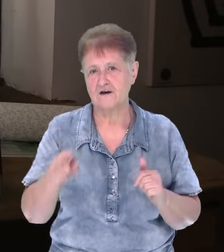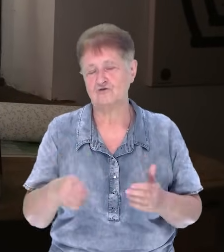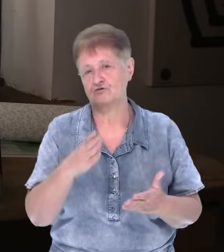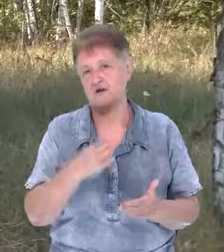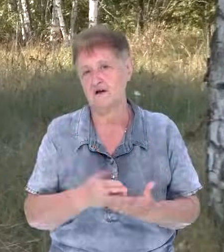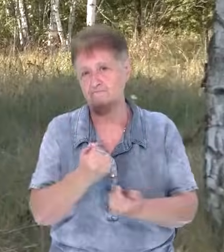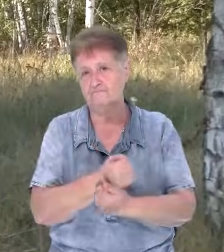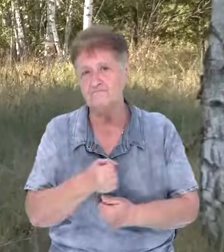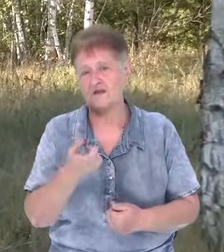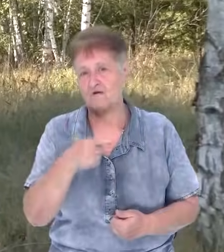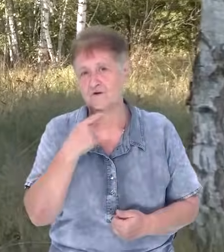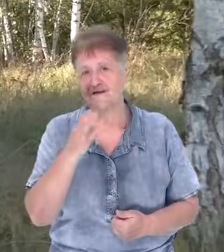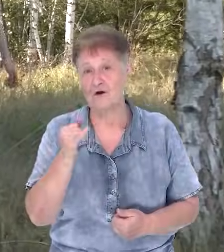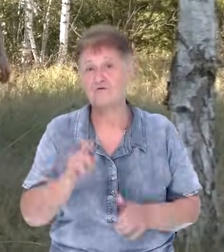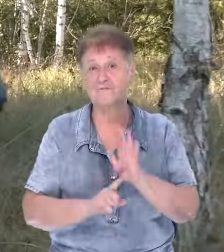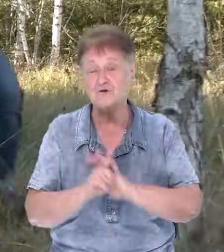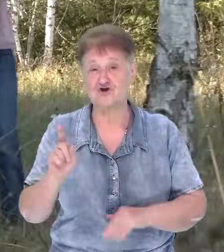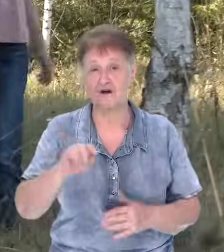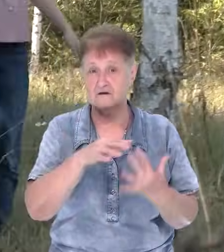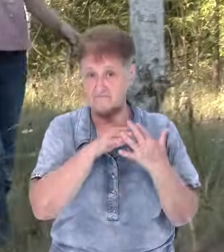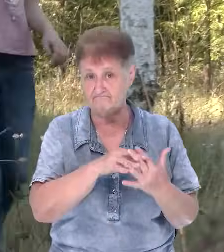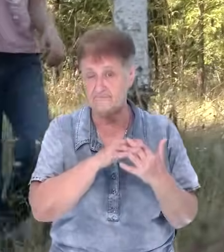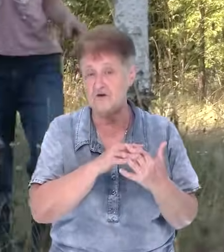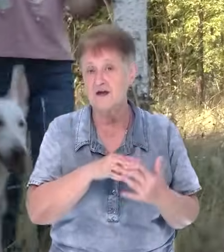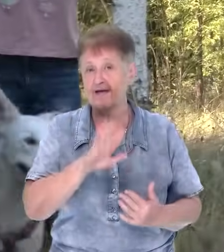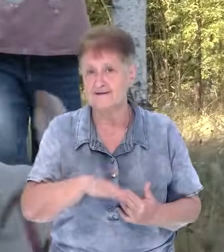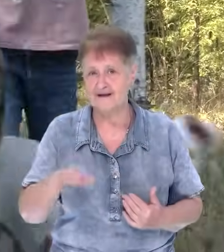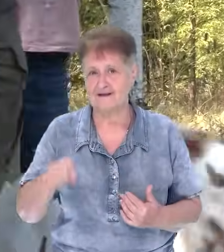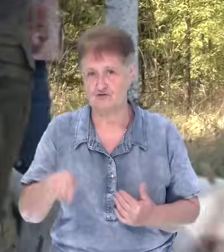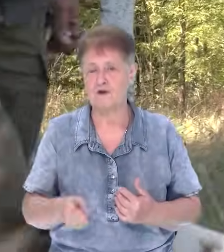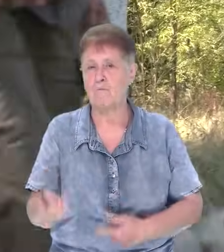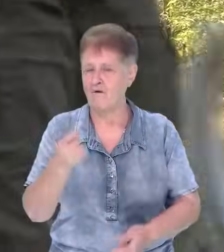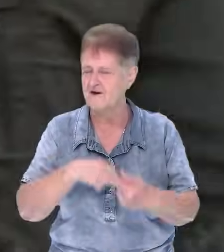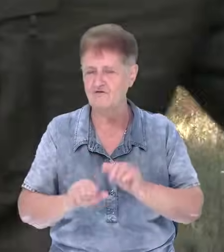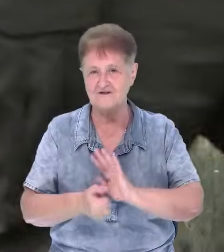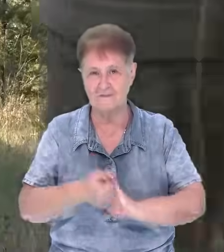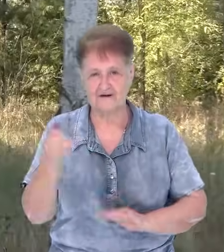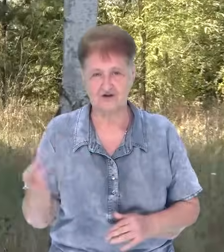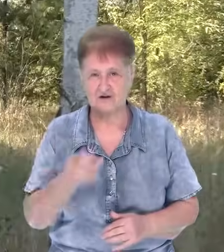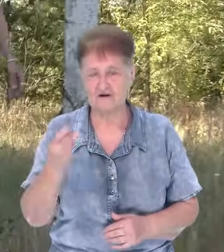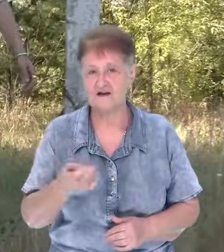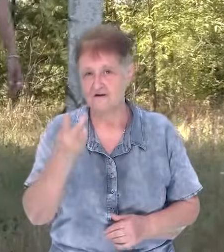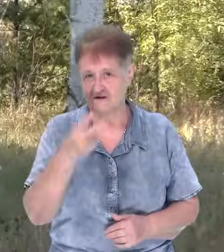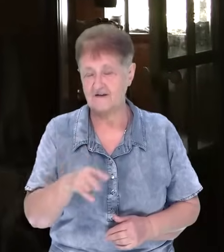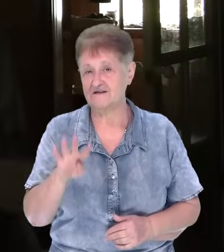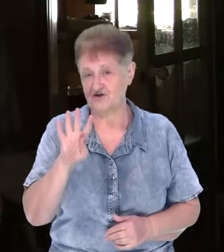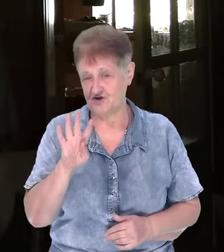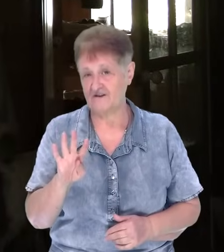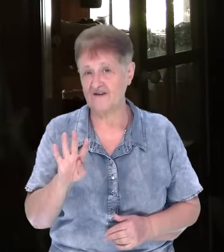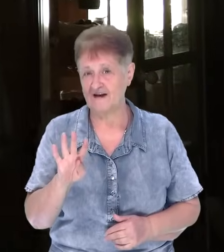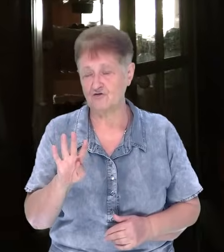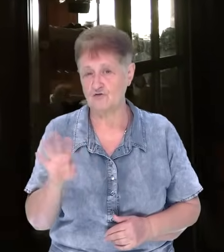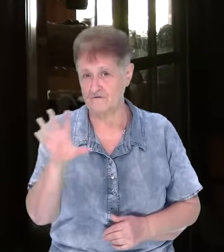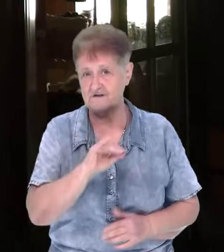дім, говорить Іван Сауткін. Від початку повномасштабного вторгнення діти сюди повернулись вперше. 24-го. Ну так, на